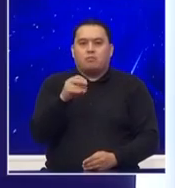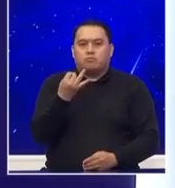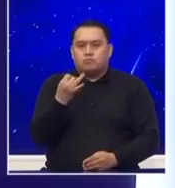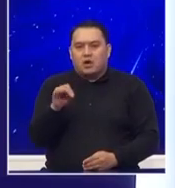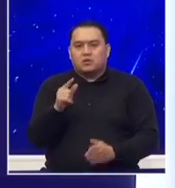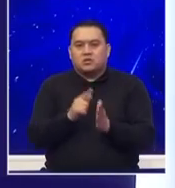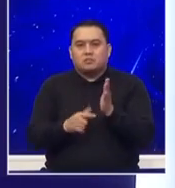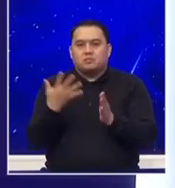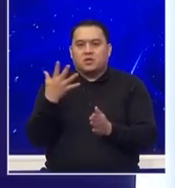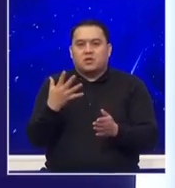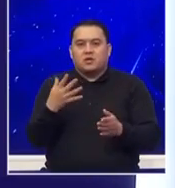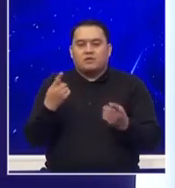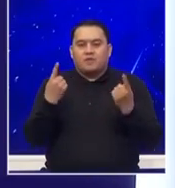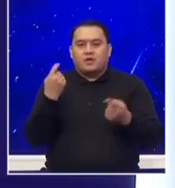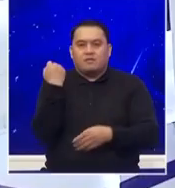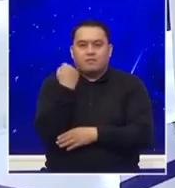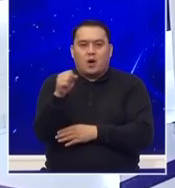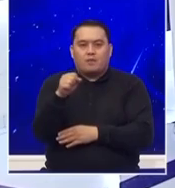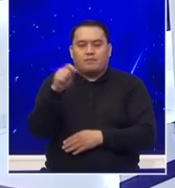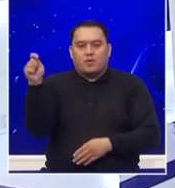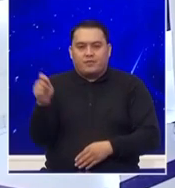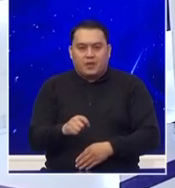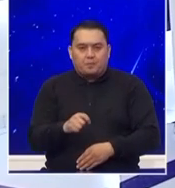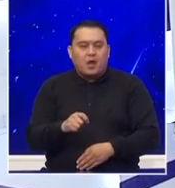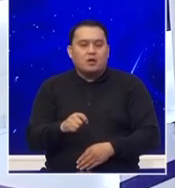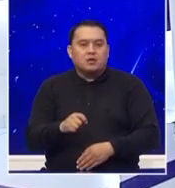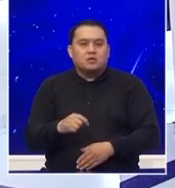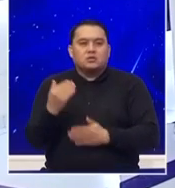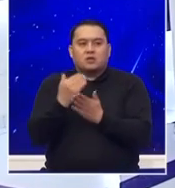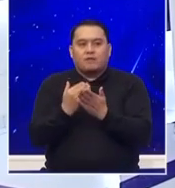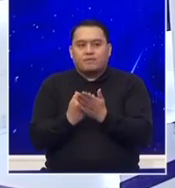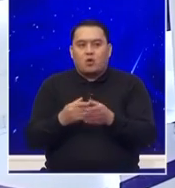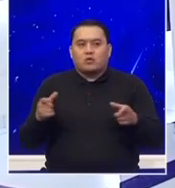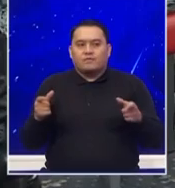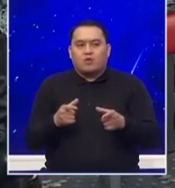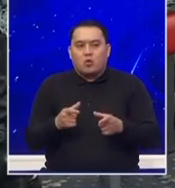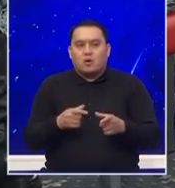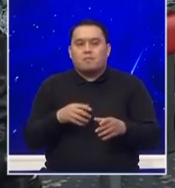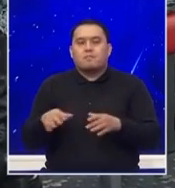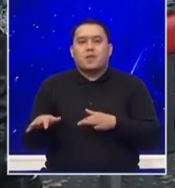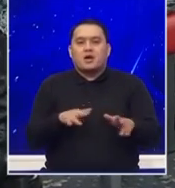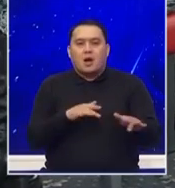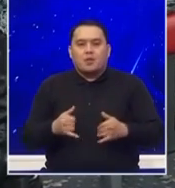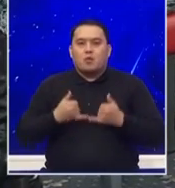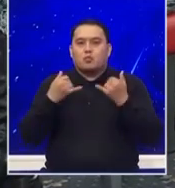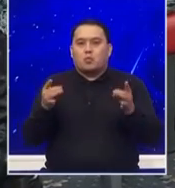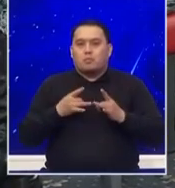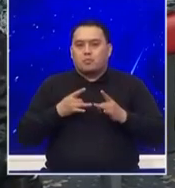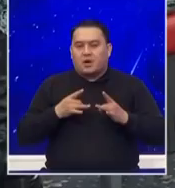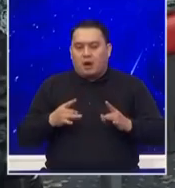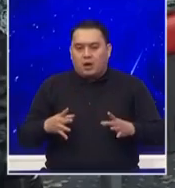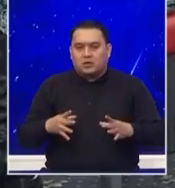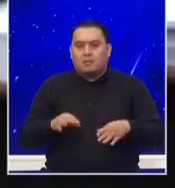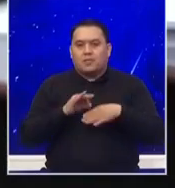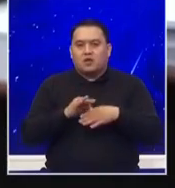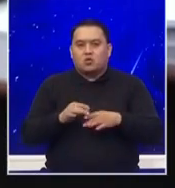также 75-летия со дня Великой Победы и другие. Со слов спикера, из-за пандемии большинство мероприятий, приуроченных к праздничным датам,